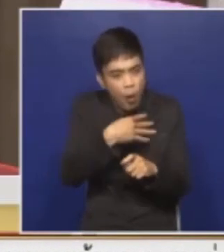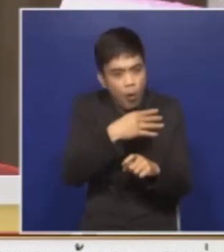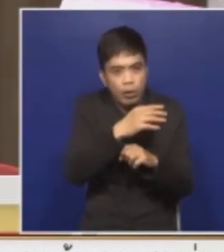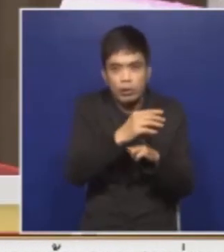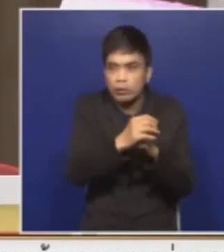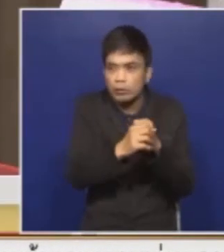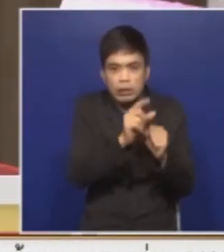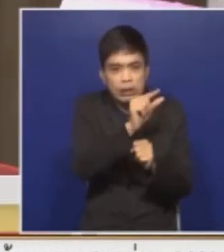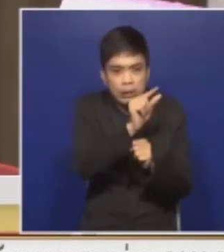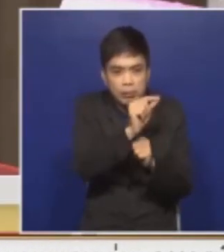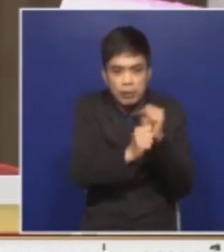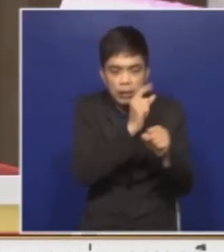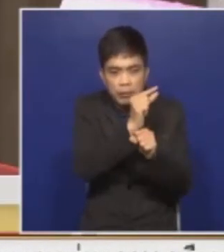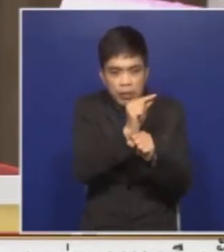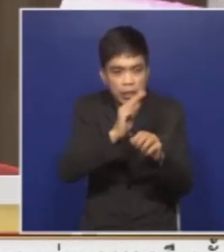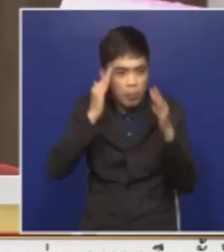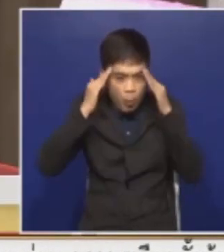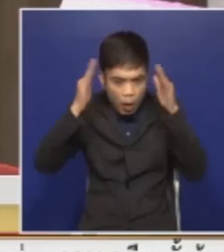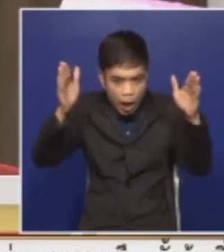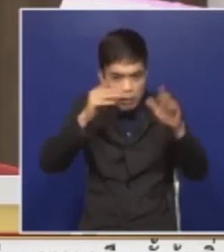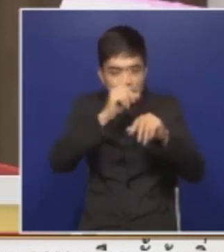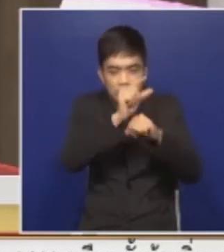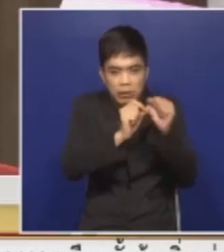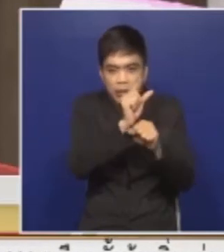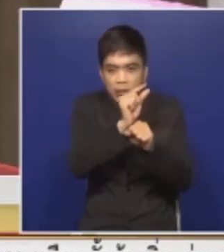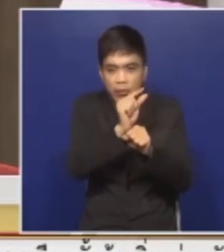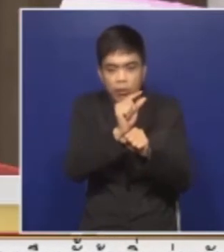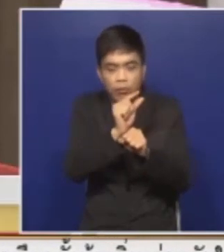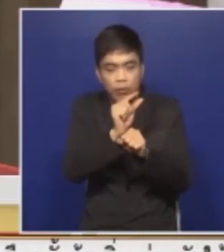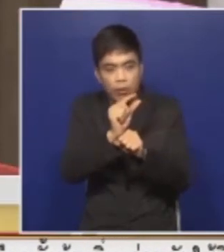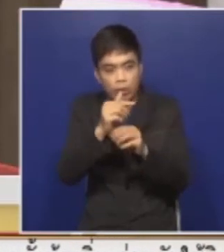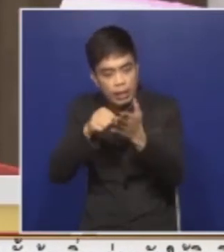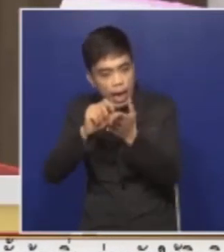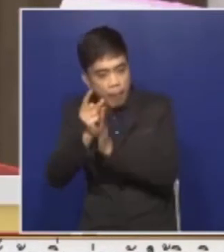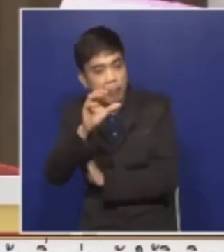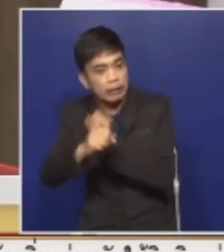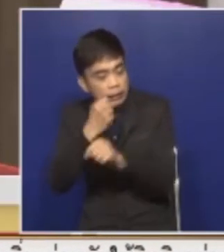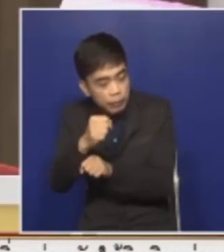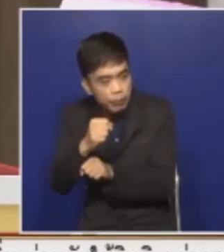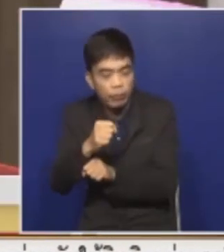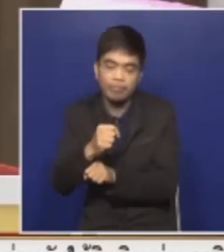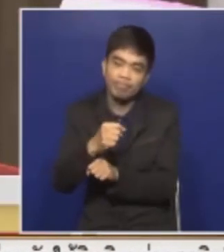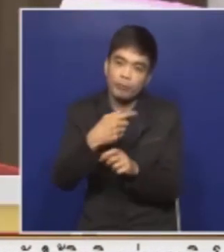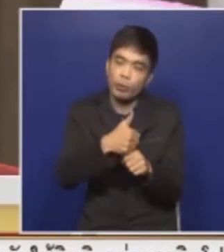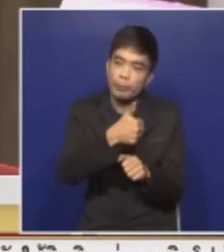นี่น่าจะดีขึ้นเพราะฉะนั้นภาวะอย่างนี้นี่กฎหมายเรื่องนี้ท่านประธาน